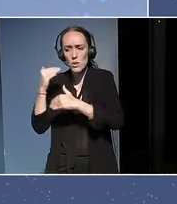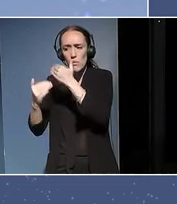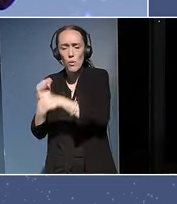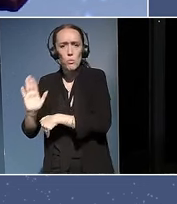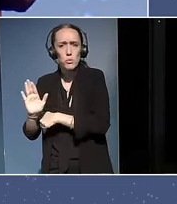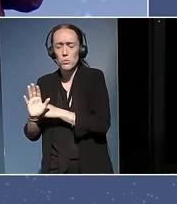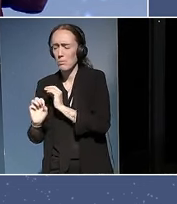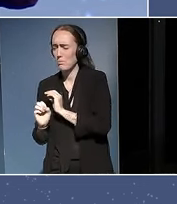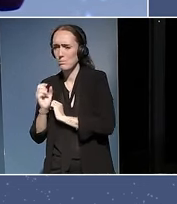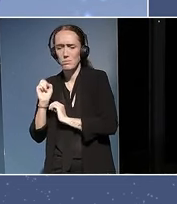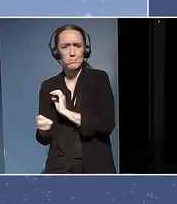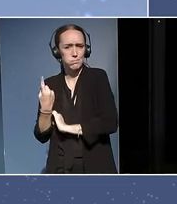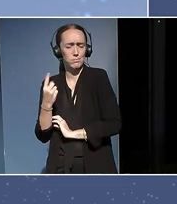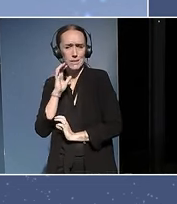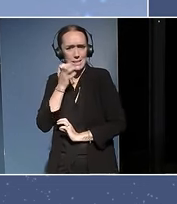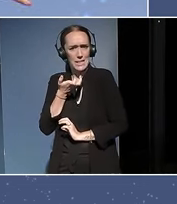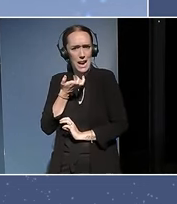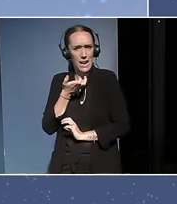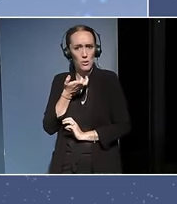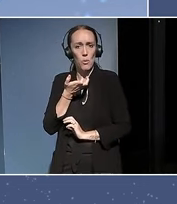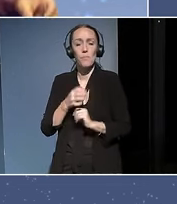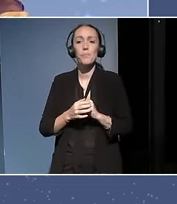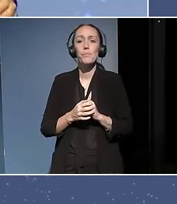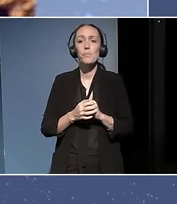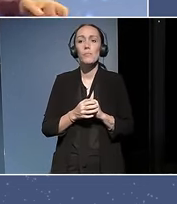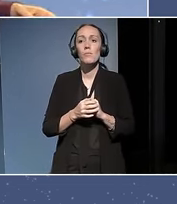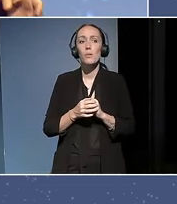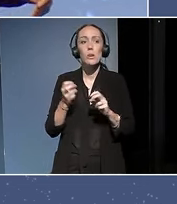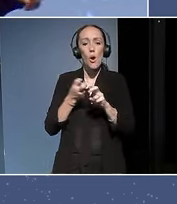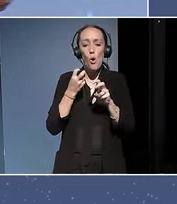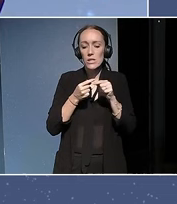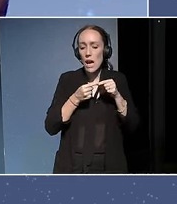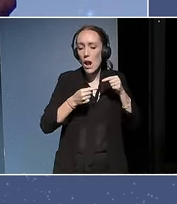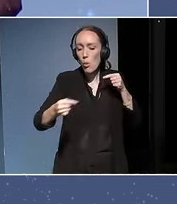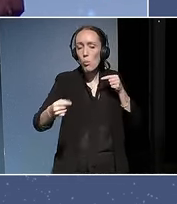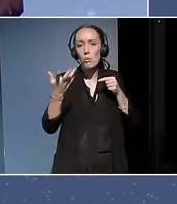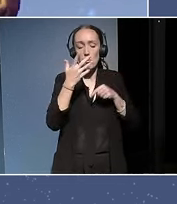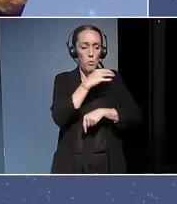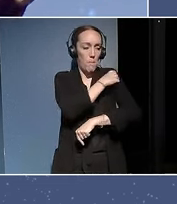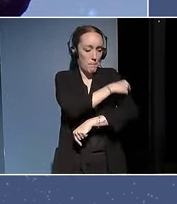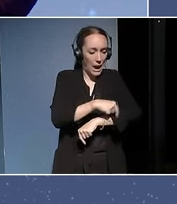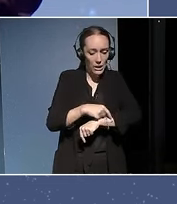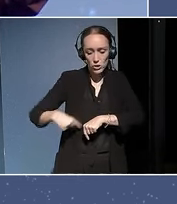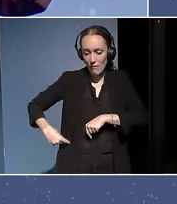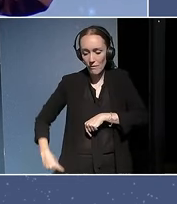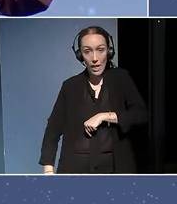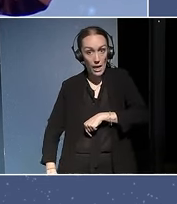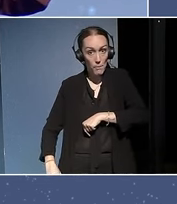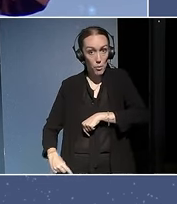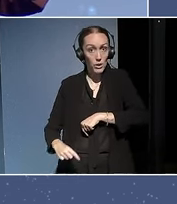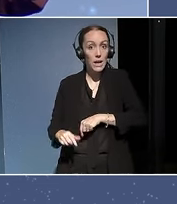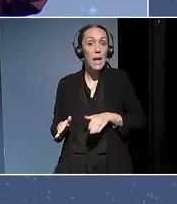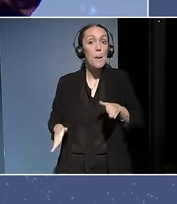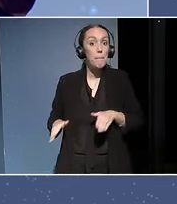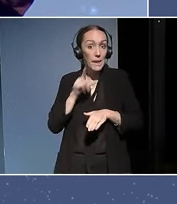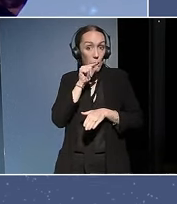cosa le ossa lunghe quindi i femori le le quelle ossa delle delle braccia dei pinguini